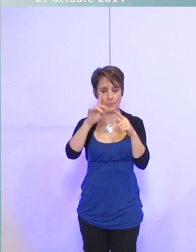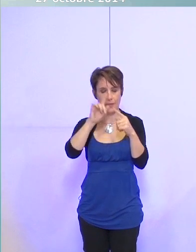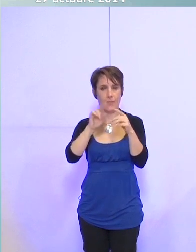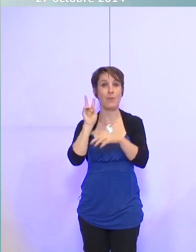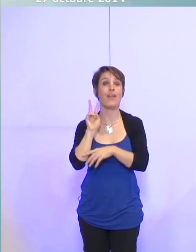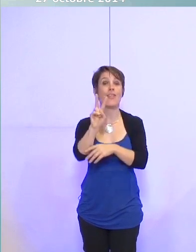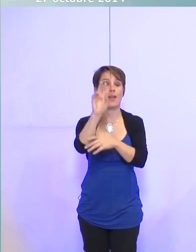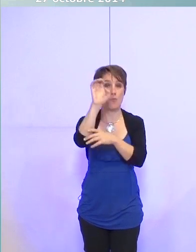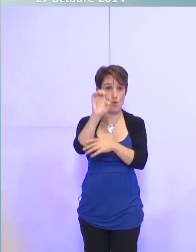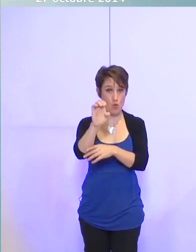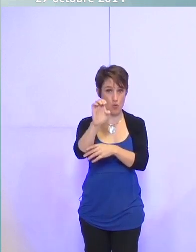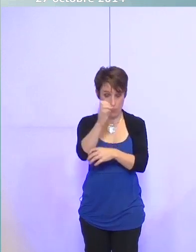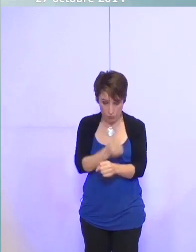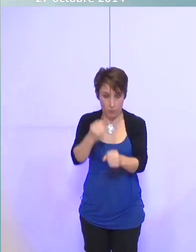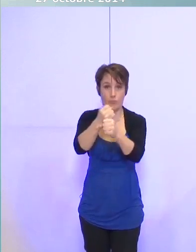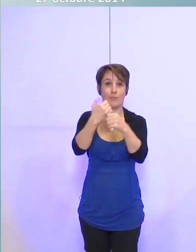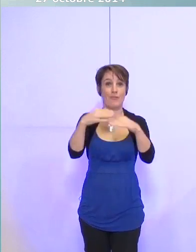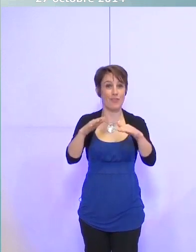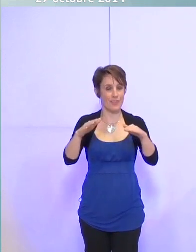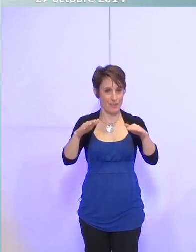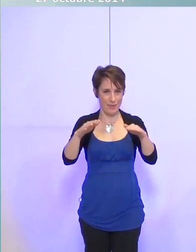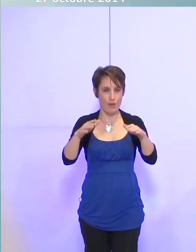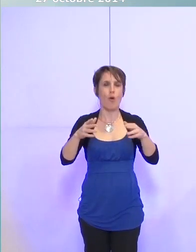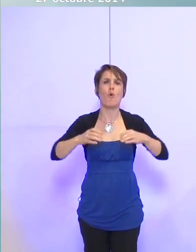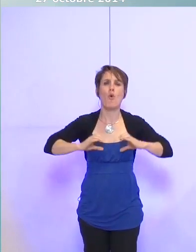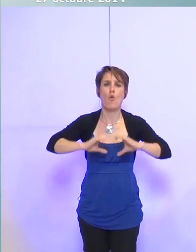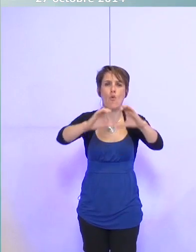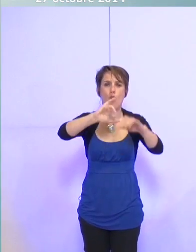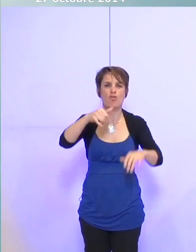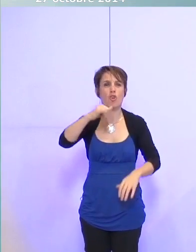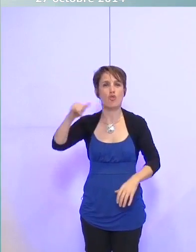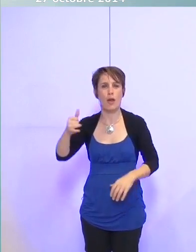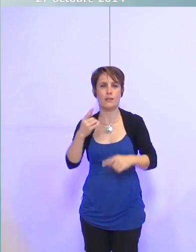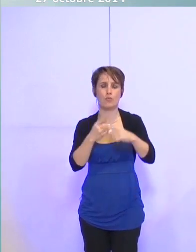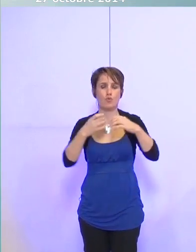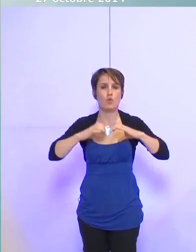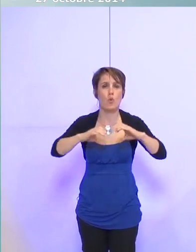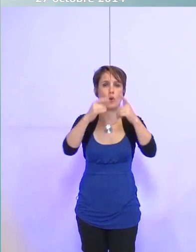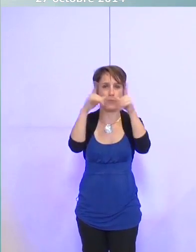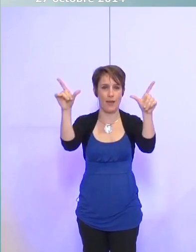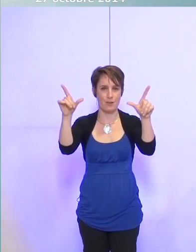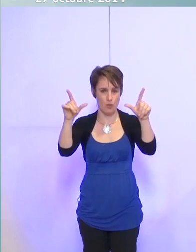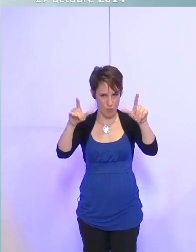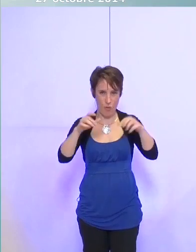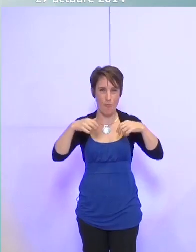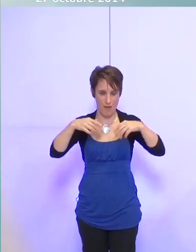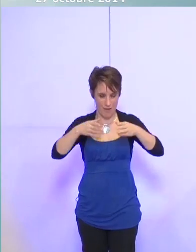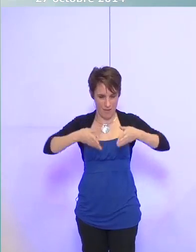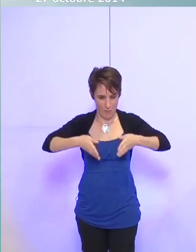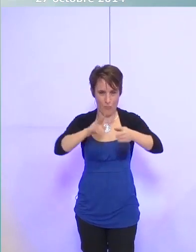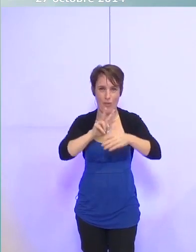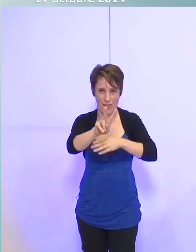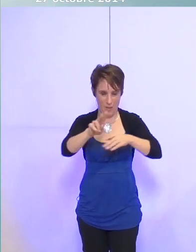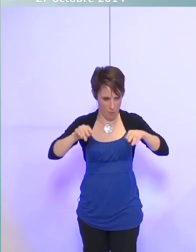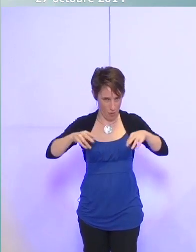à la suite de l'installation du trameau sur le cours Jean Jaurès et le cours de la Libération. Tout en conservant l'enveloppe